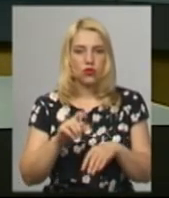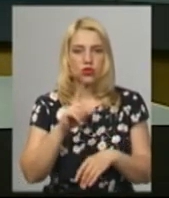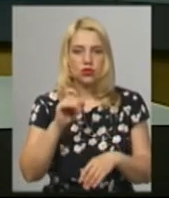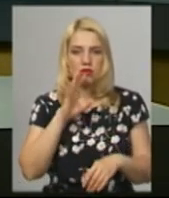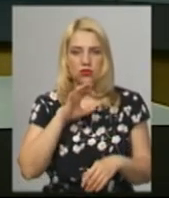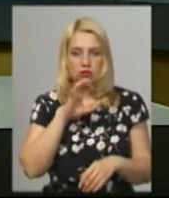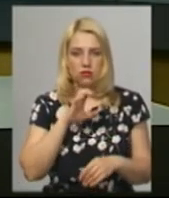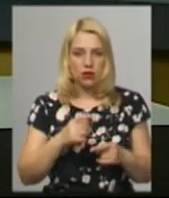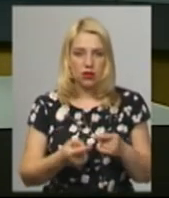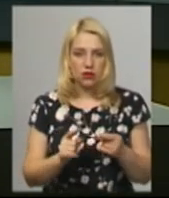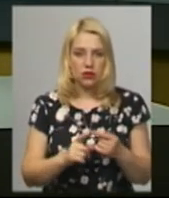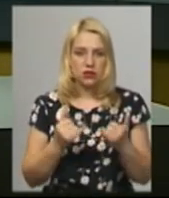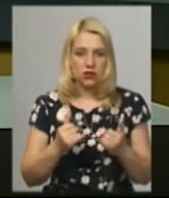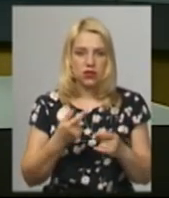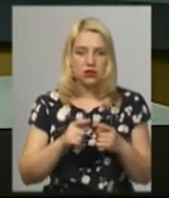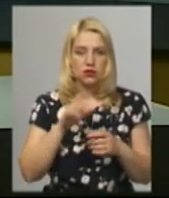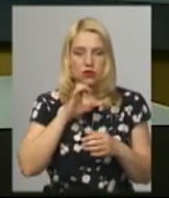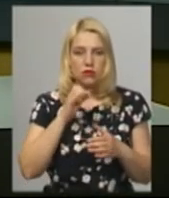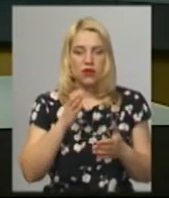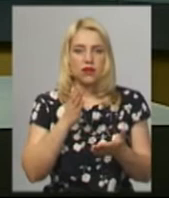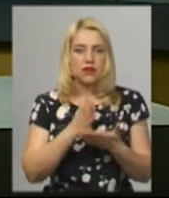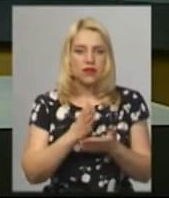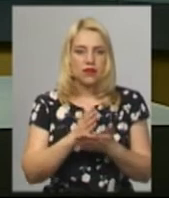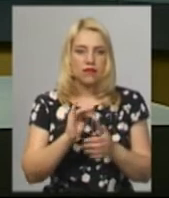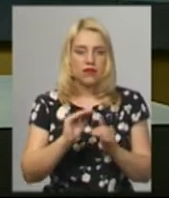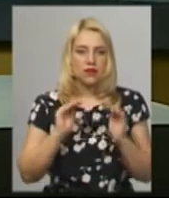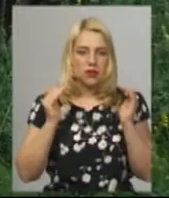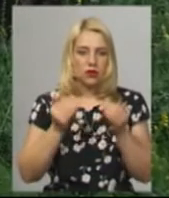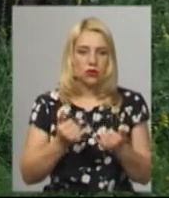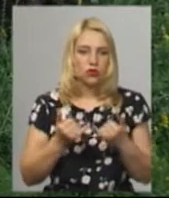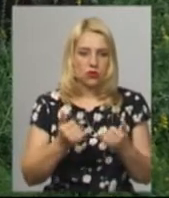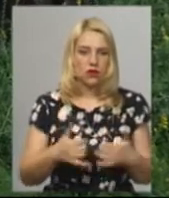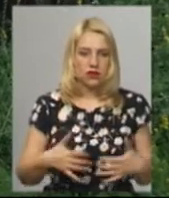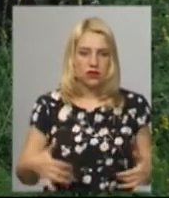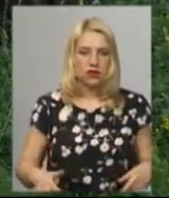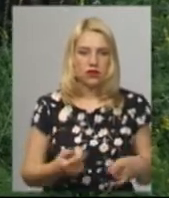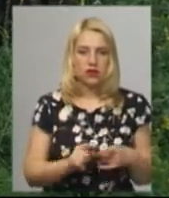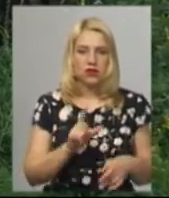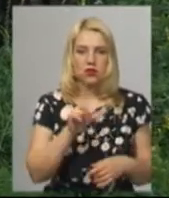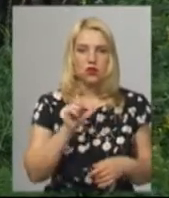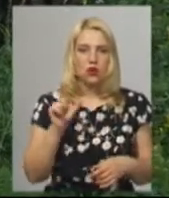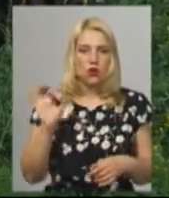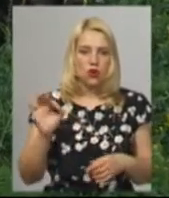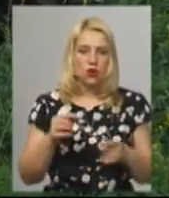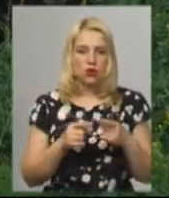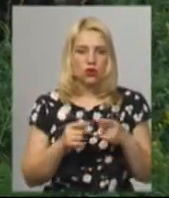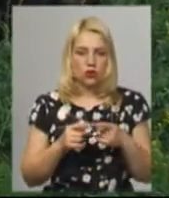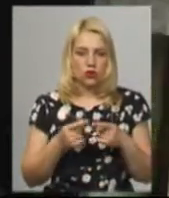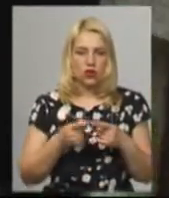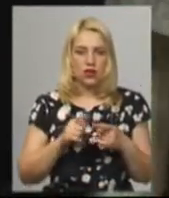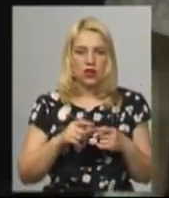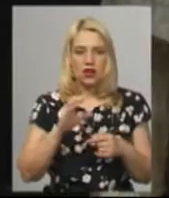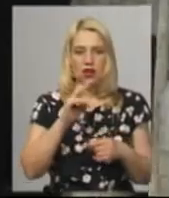перебуває на реабілітації у притулку для тварин. Ведуться слідчі дії. Це зоокуток громадської організації «Екозахист